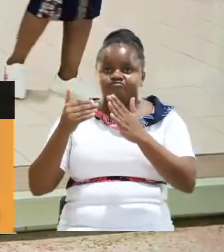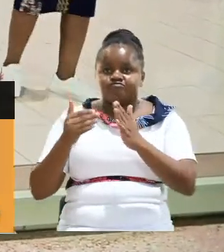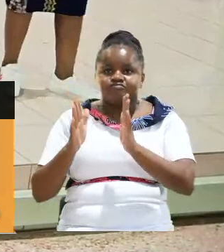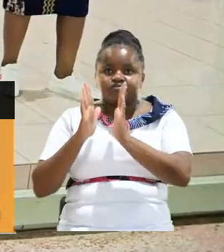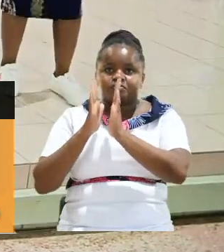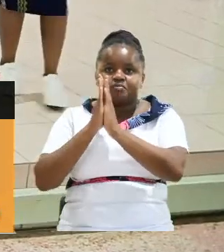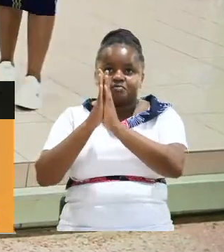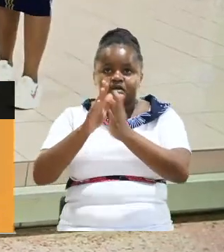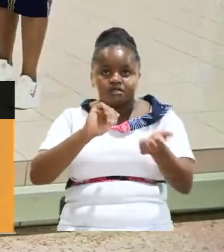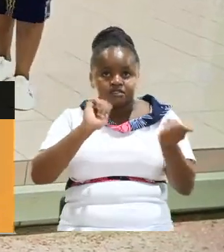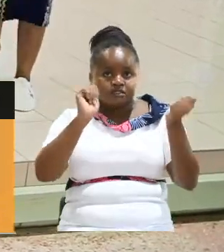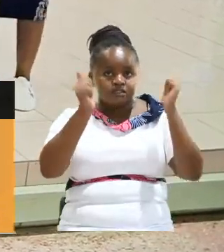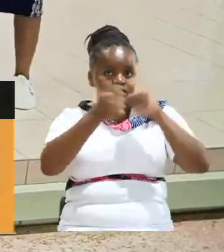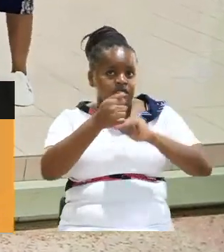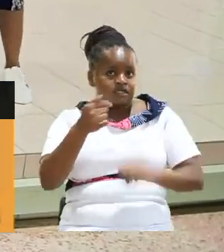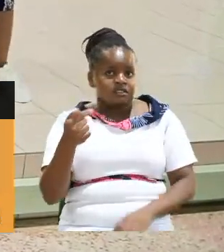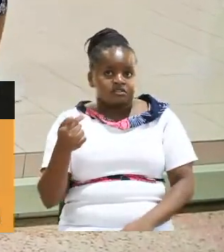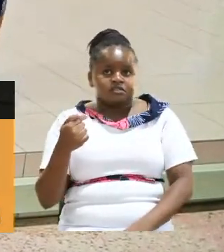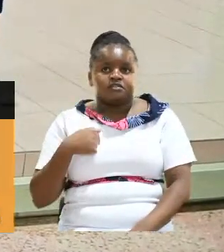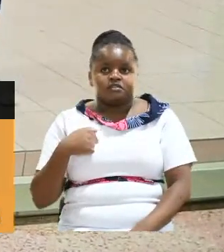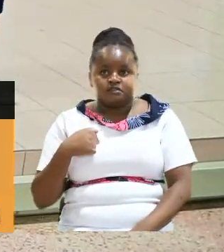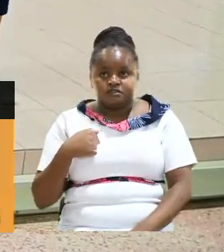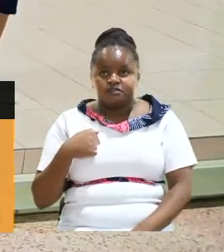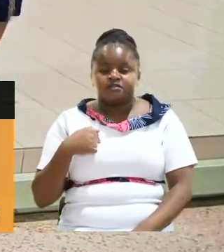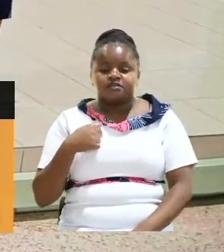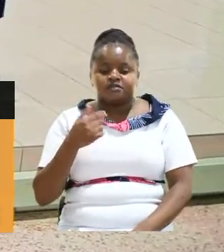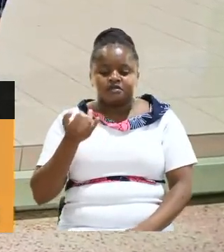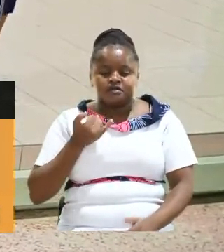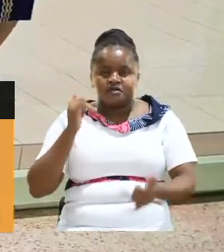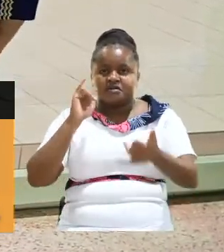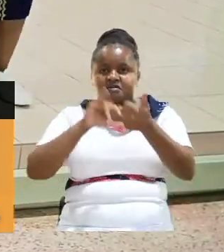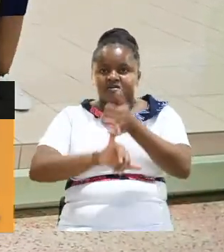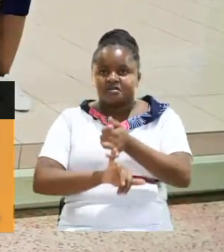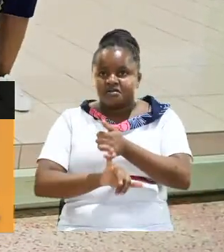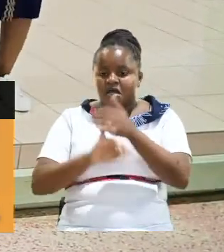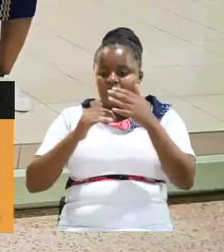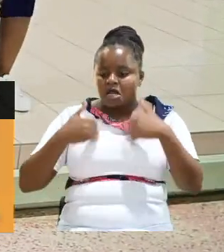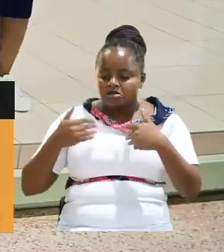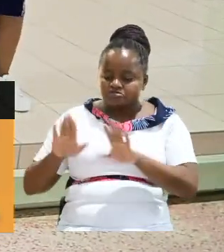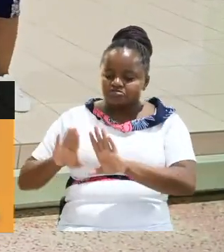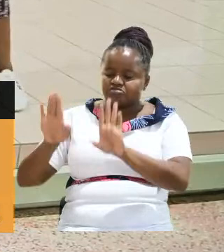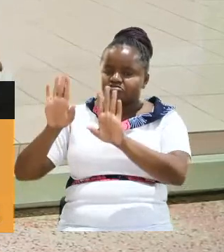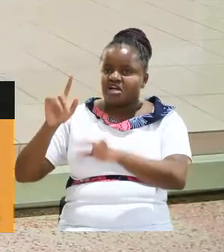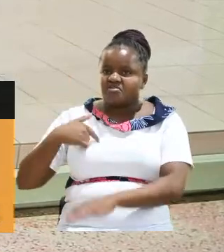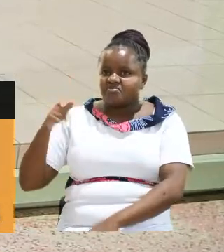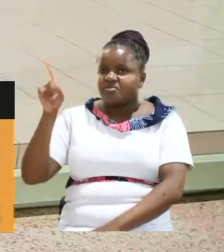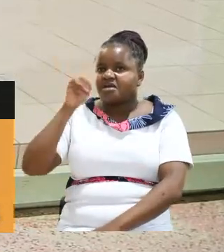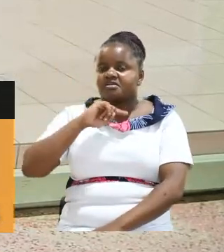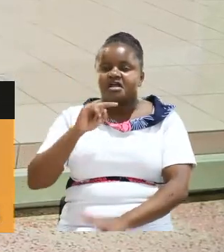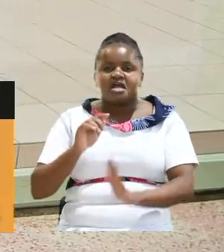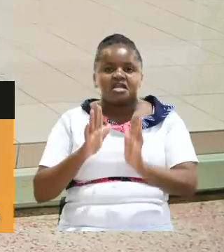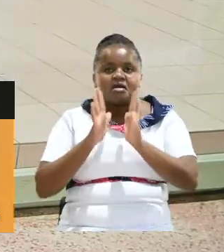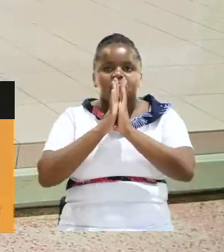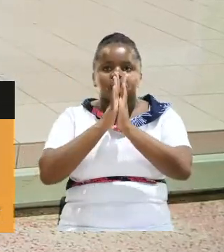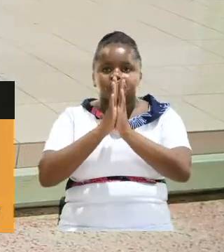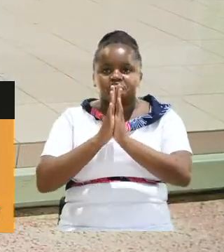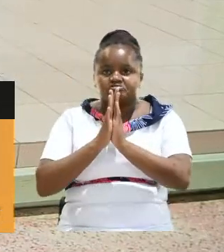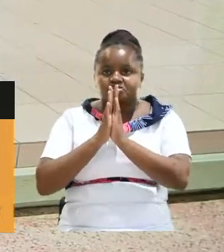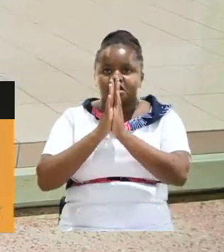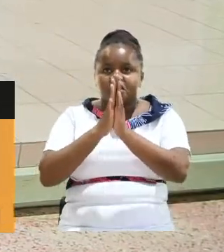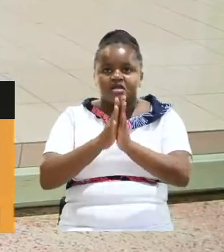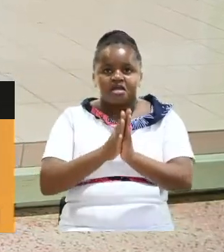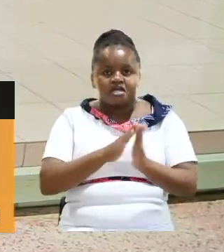Ninaomba nirekebishe. Mke wangu ameniacha. Ninaomba